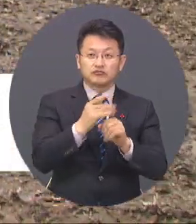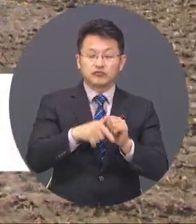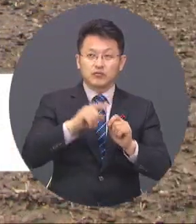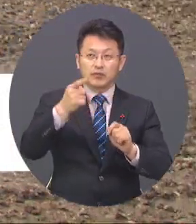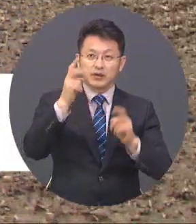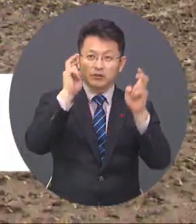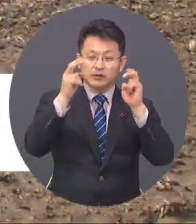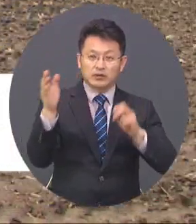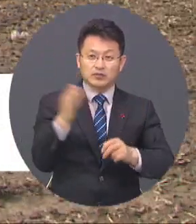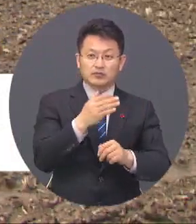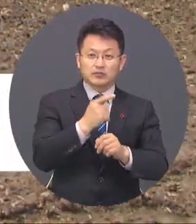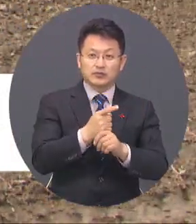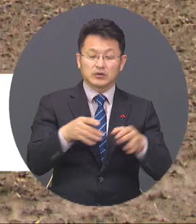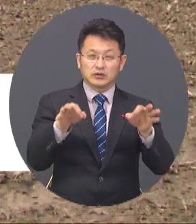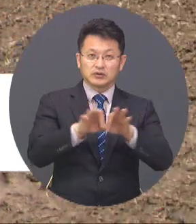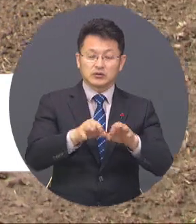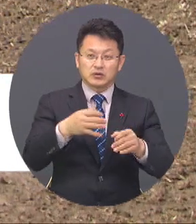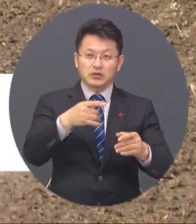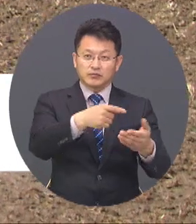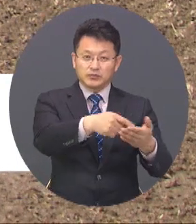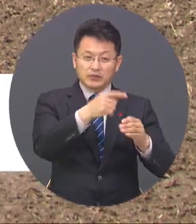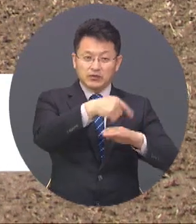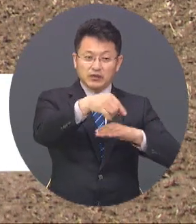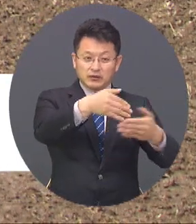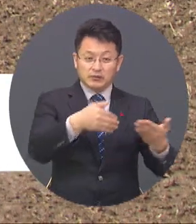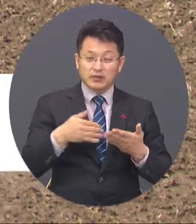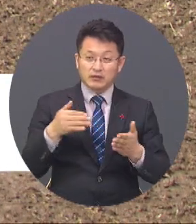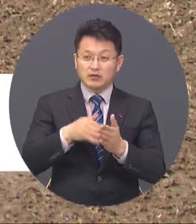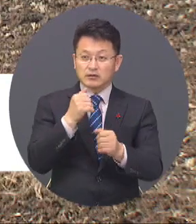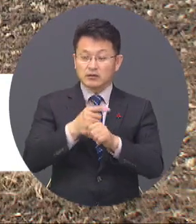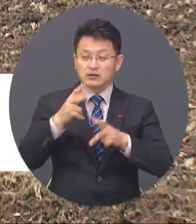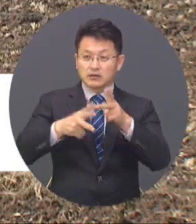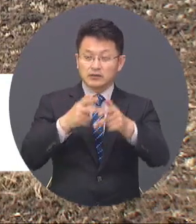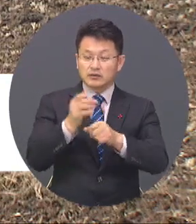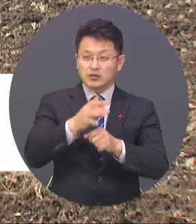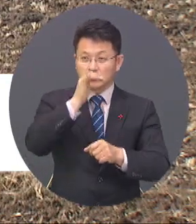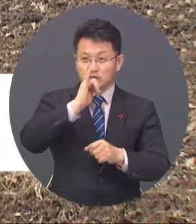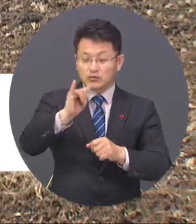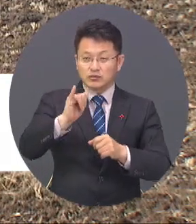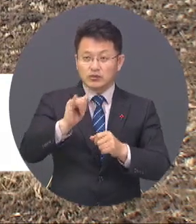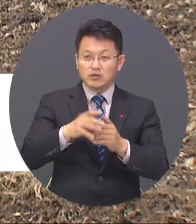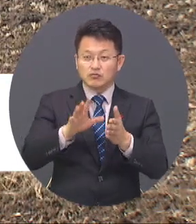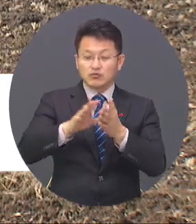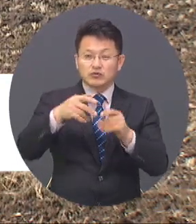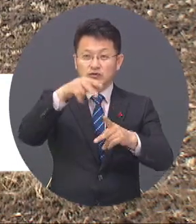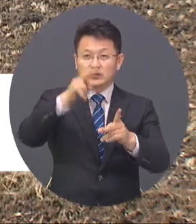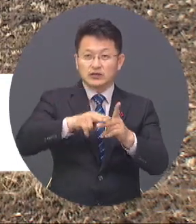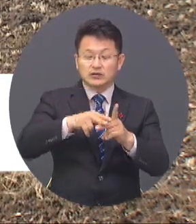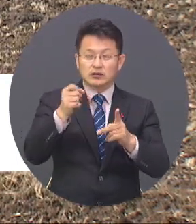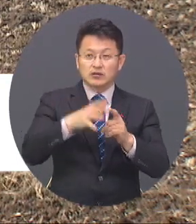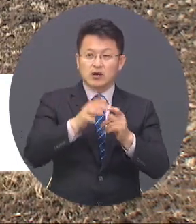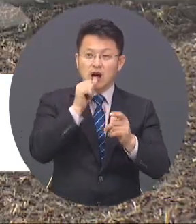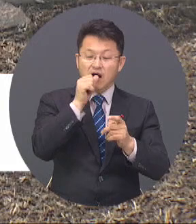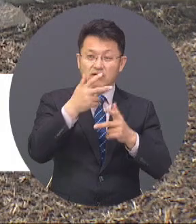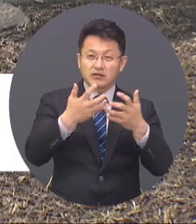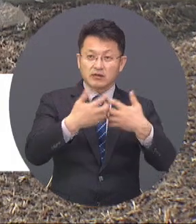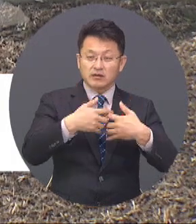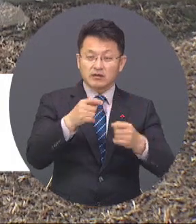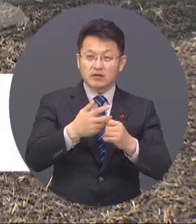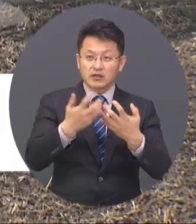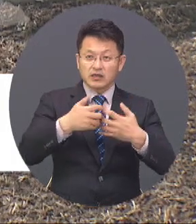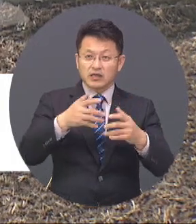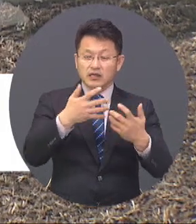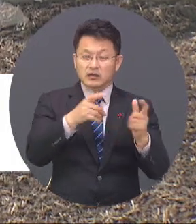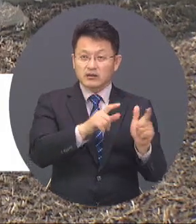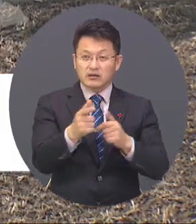업체로부터 투자 의향서를 받은 의령군 n 산업단지에 대규모 물류센터 와 금속 가구 어 기계장비